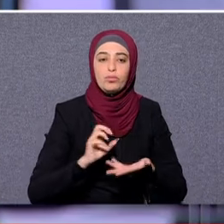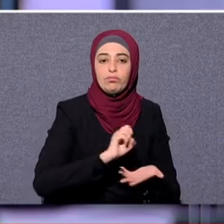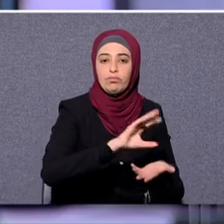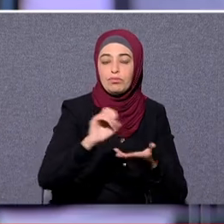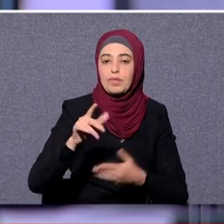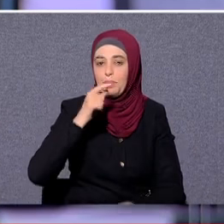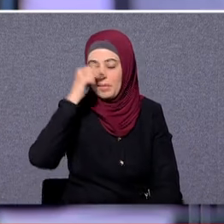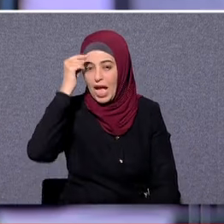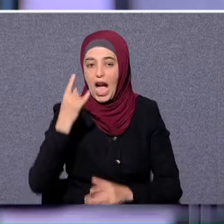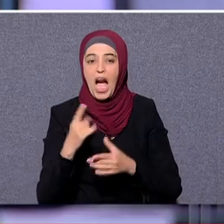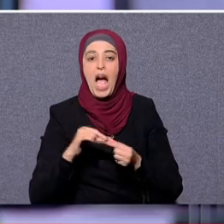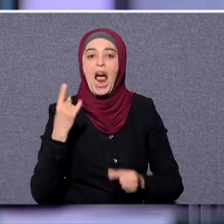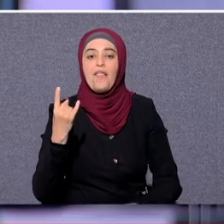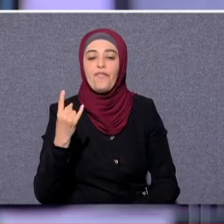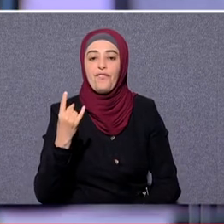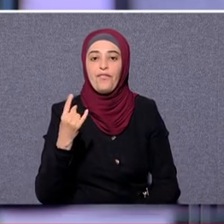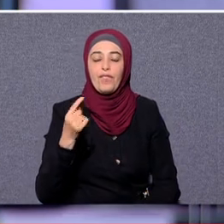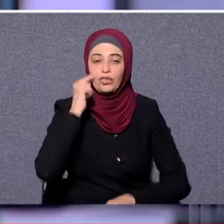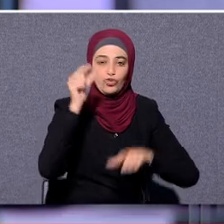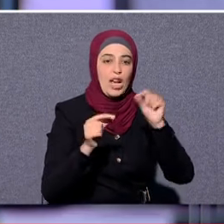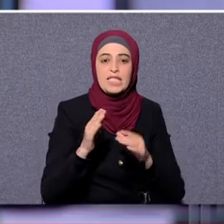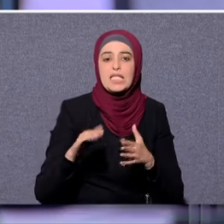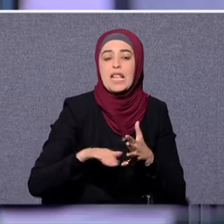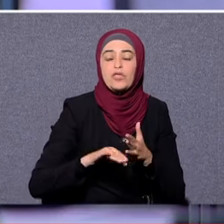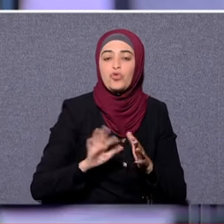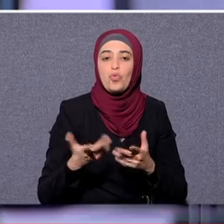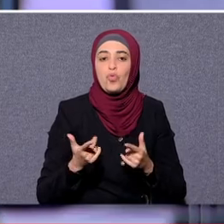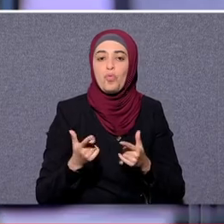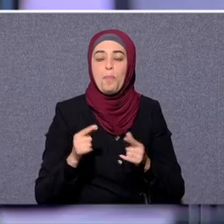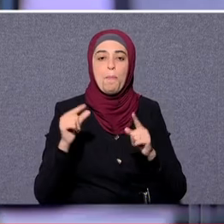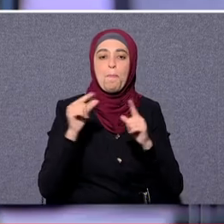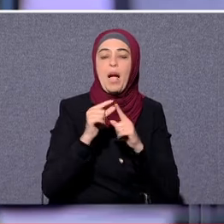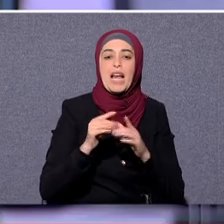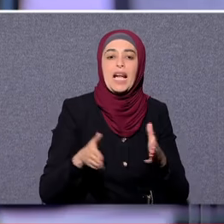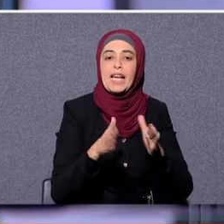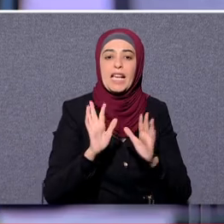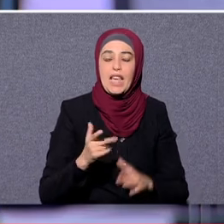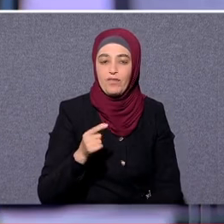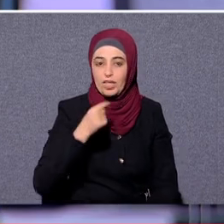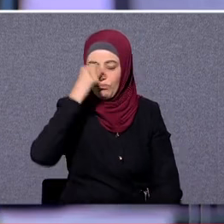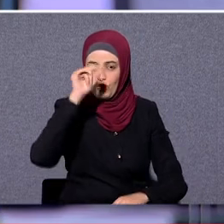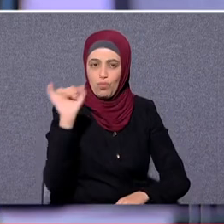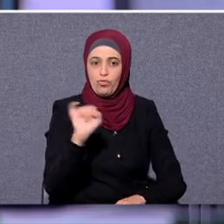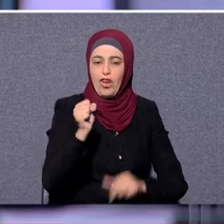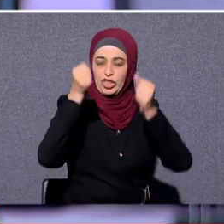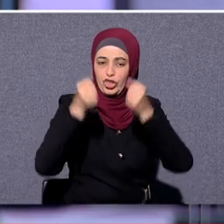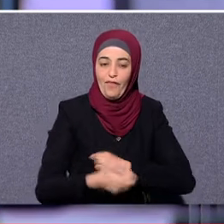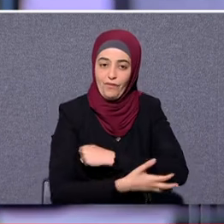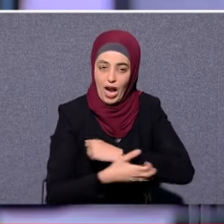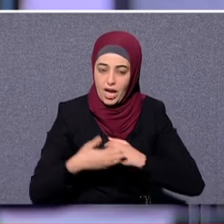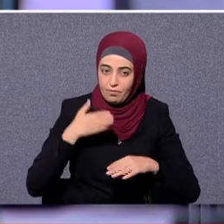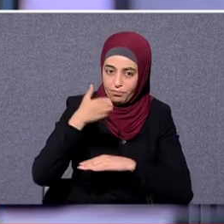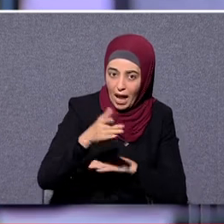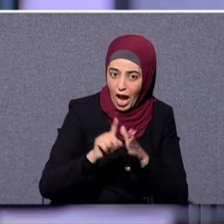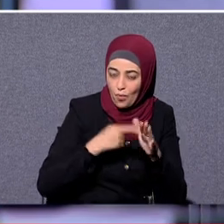مثلا خلينا نحكي 10,000 الأولى لهؤلاء الأشخاص؟ هل تم تصنيفهم من هم بحاجة أكثر ذهبتم إليه